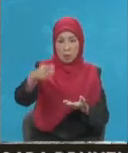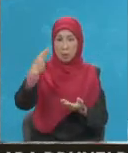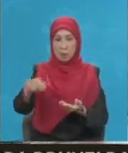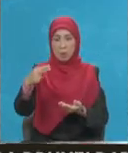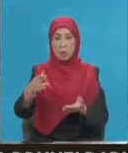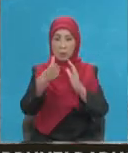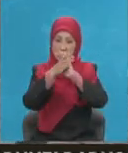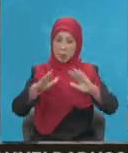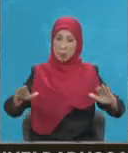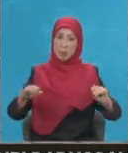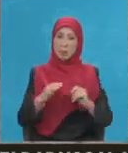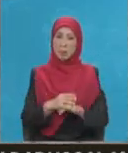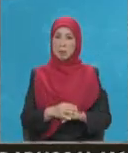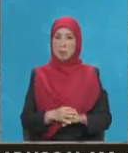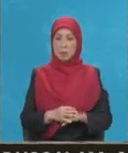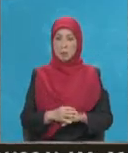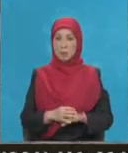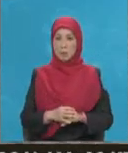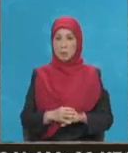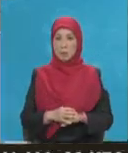dan selamat.